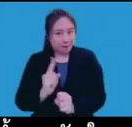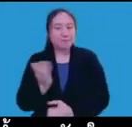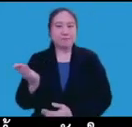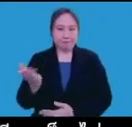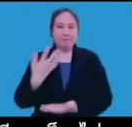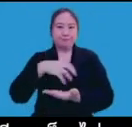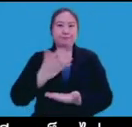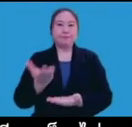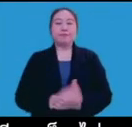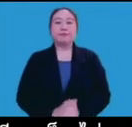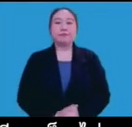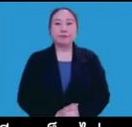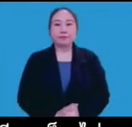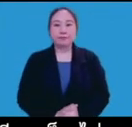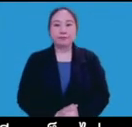านผู้ว่าครับ